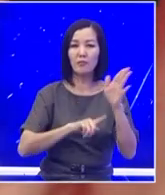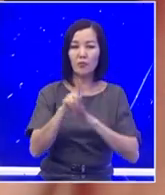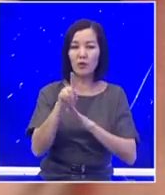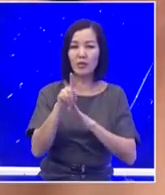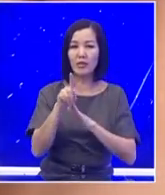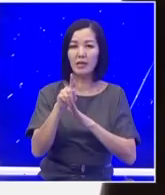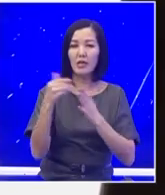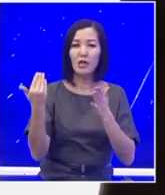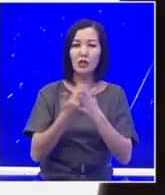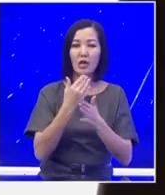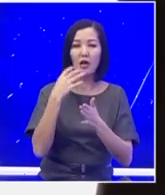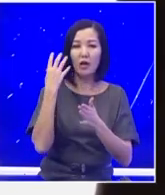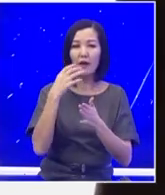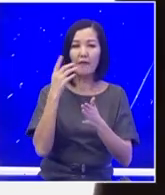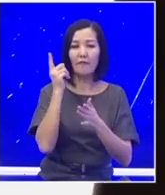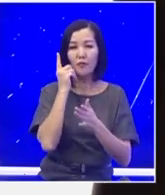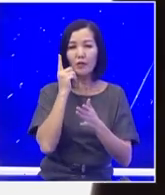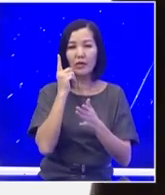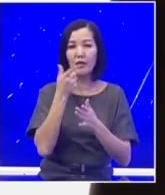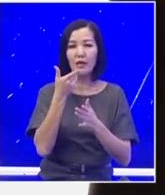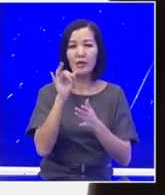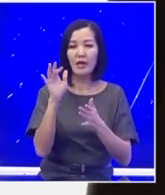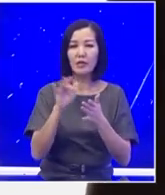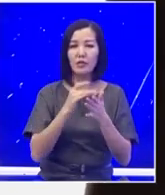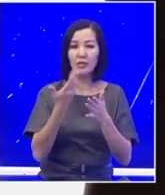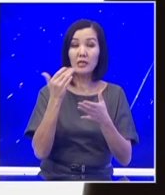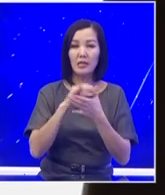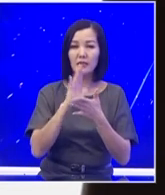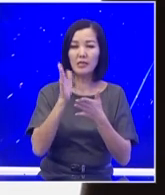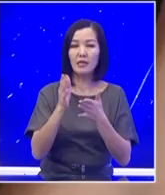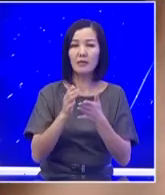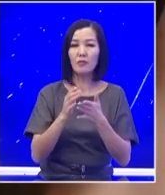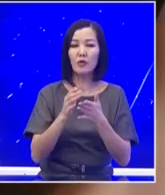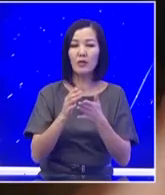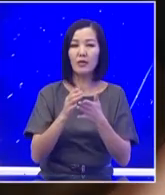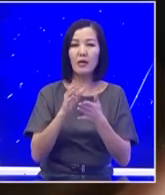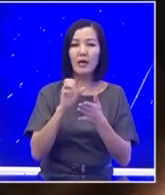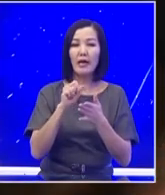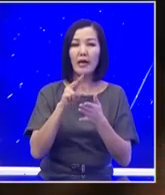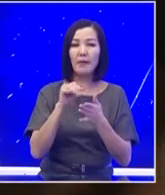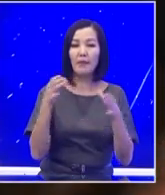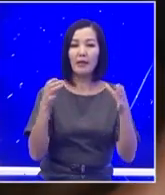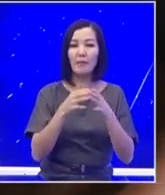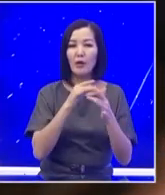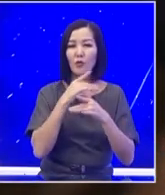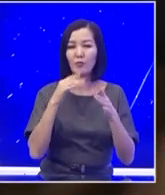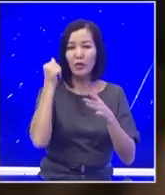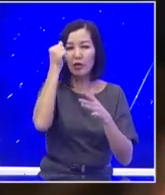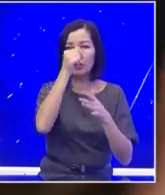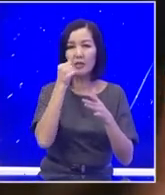Сондай-ақ жаңа iPhone-нан басқа бірқатар гаджеттер көрсетіледі деп күтілуде. Айта кетейік, Apple компаниясы көптеген жылдар